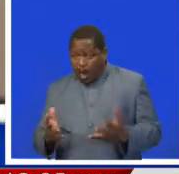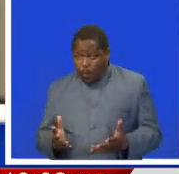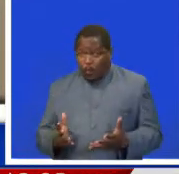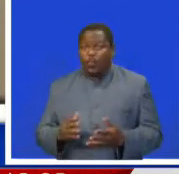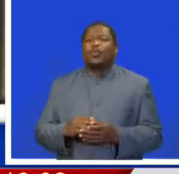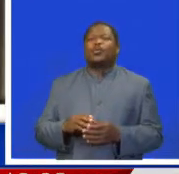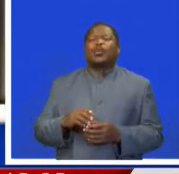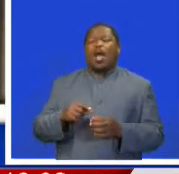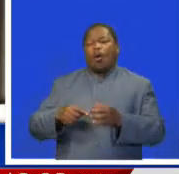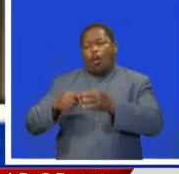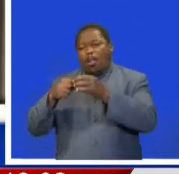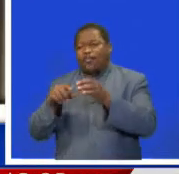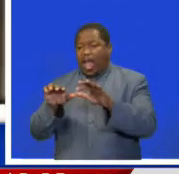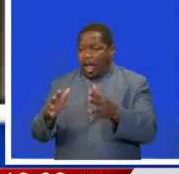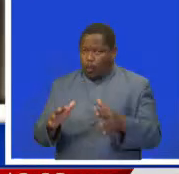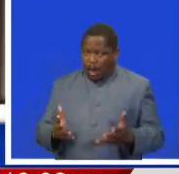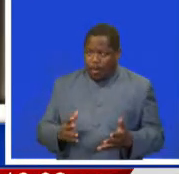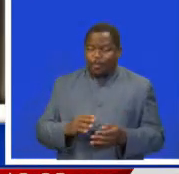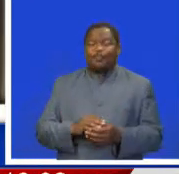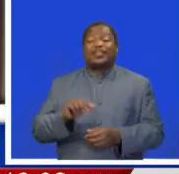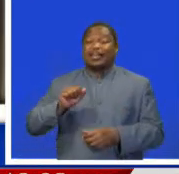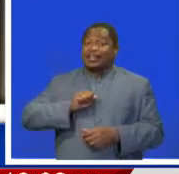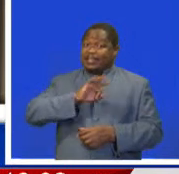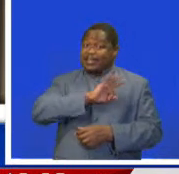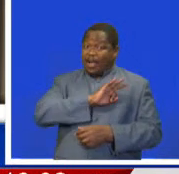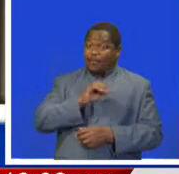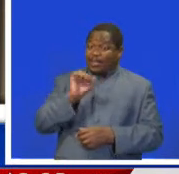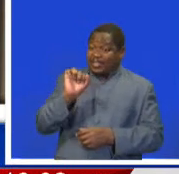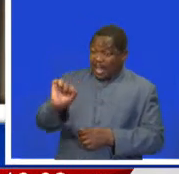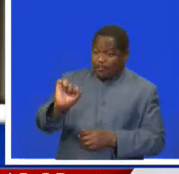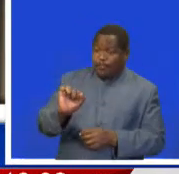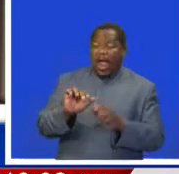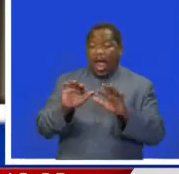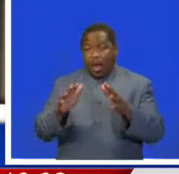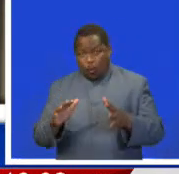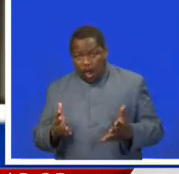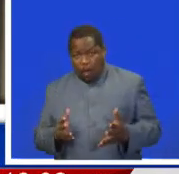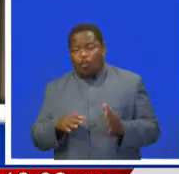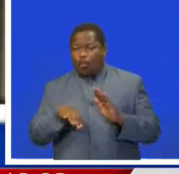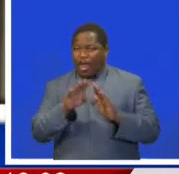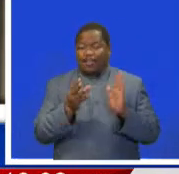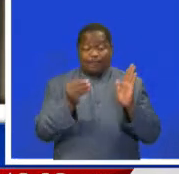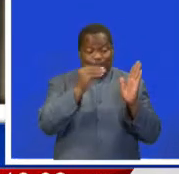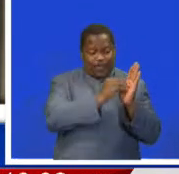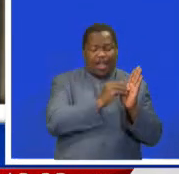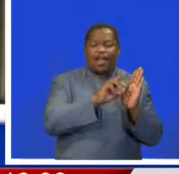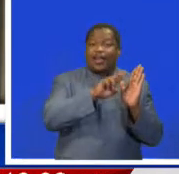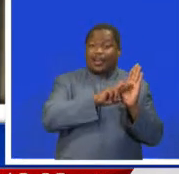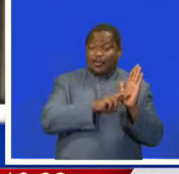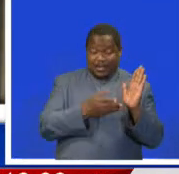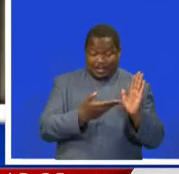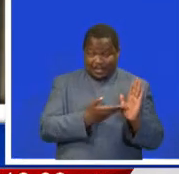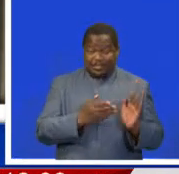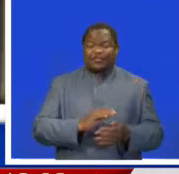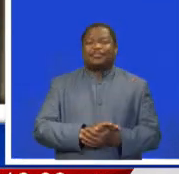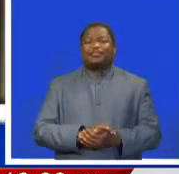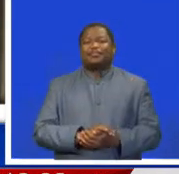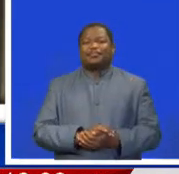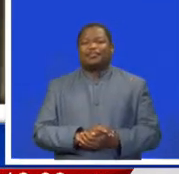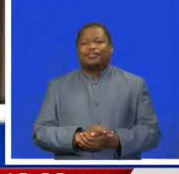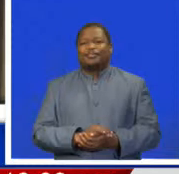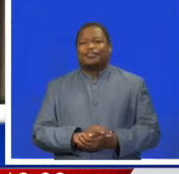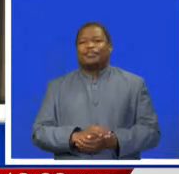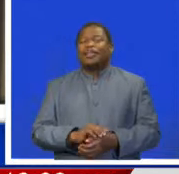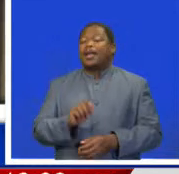itaba ngilenja sihlalo waleli komiti Derek Masuku uthi imithetho ye-SODV ayisithi bantwana kuphela kepha sive